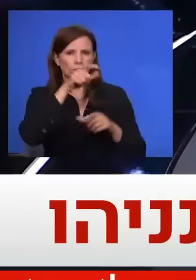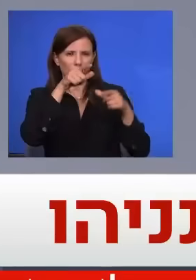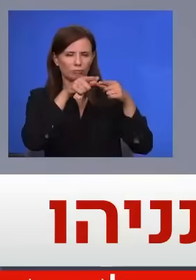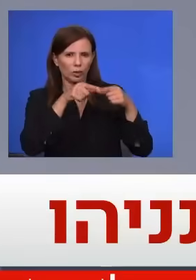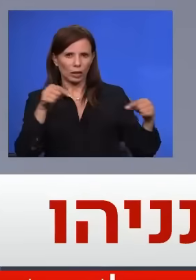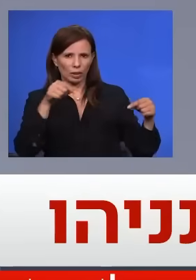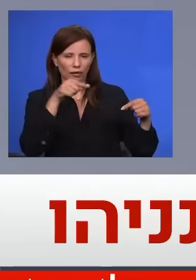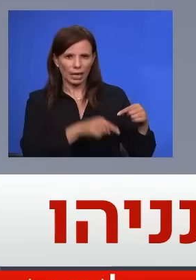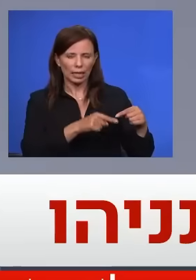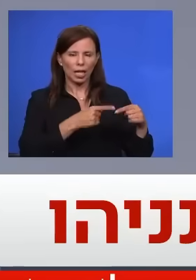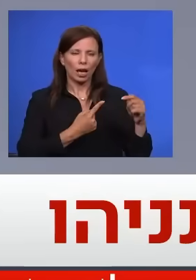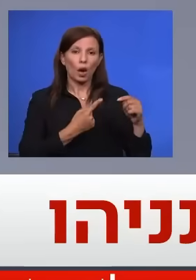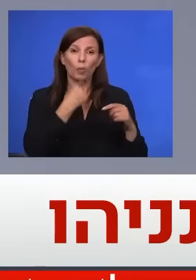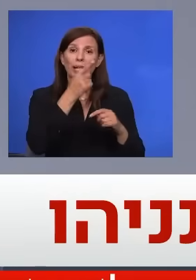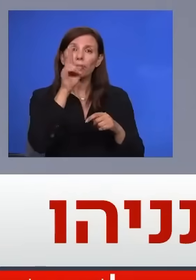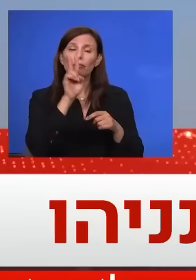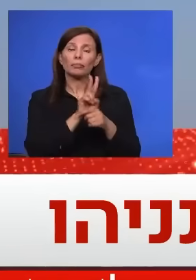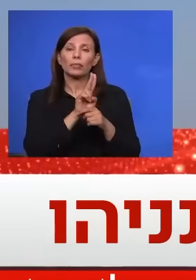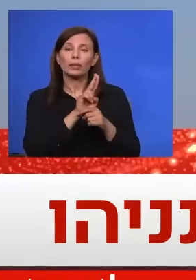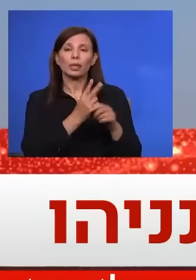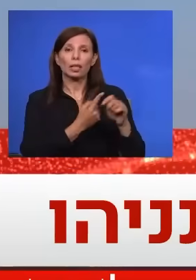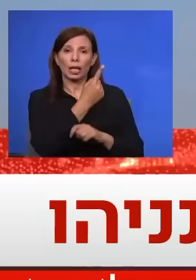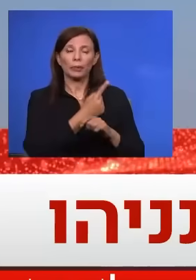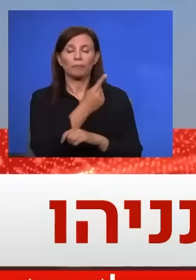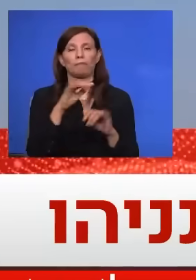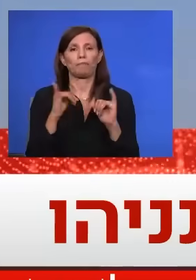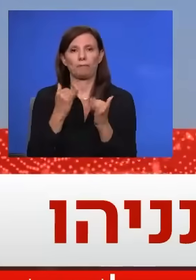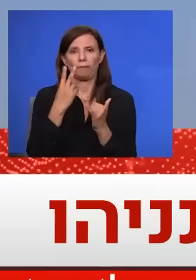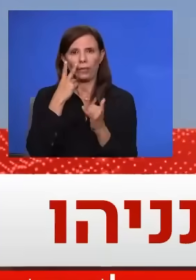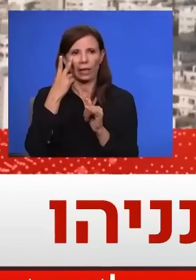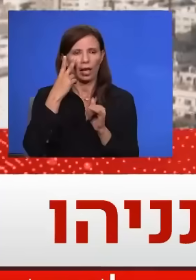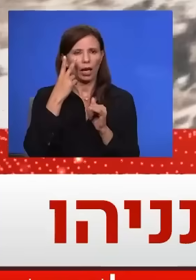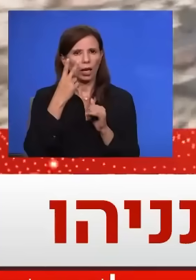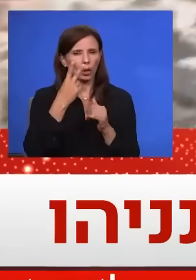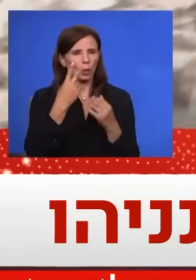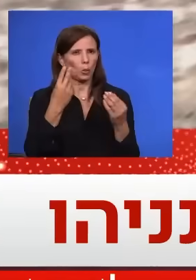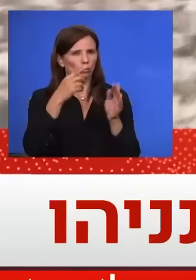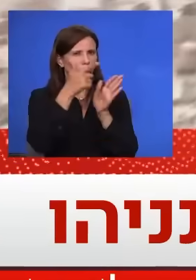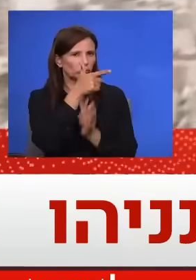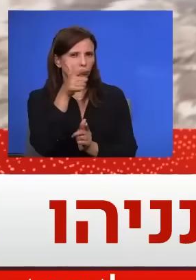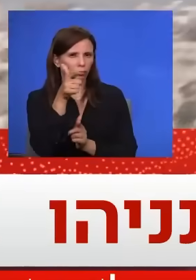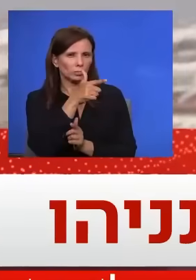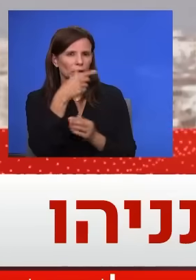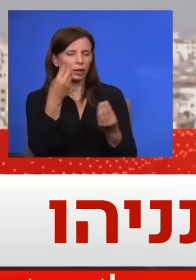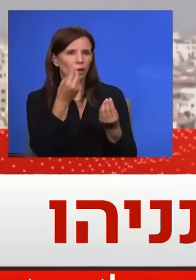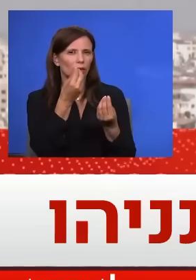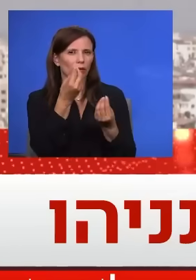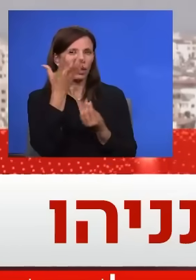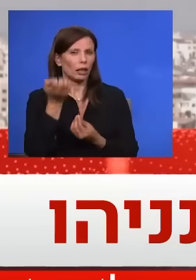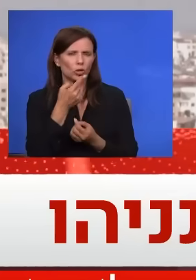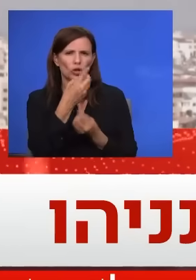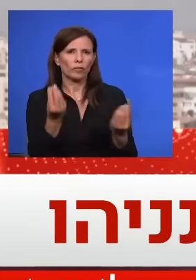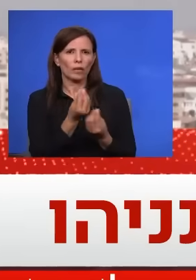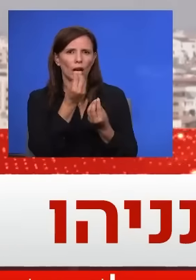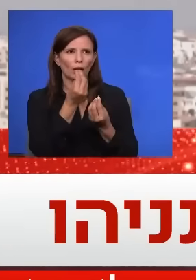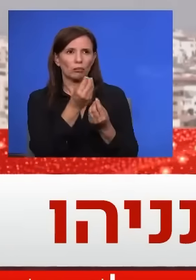כן, זה באמת המצב, זה מה שראינו. ראינו תיעודים שלא ראינו ביממות האחרונות, תיעודים שמגיעים מתוך הרצועה. אנחנו רואים עכשיו על המסך